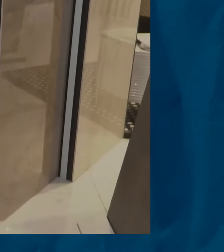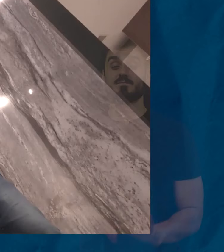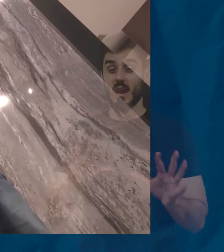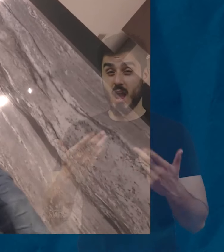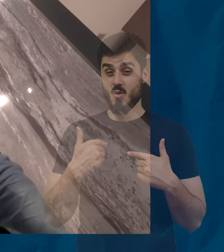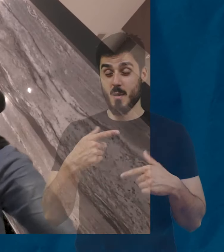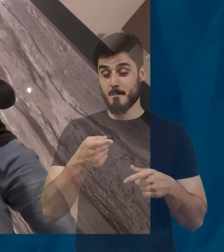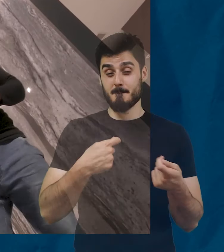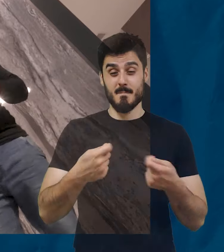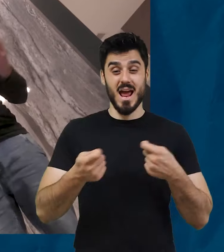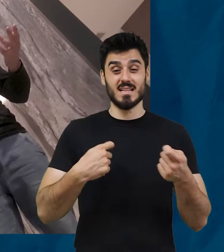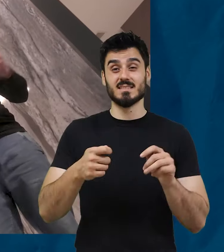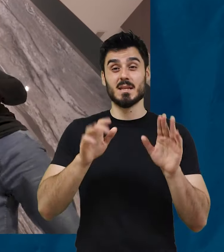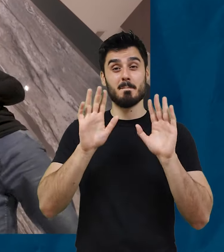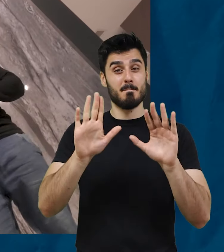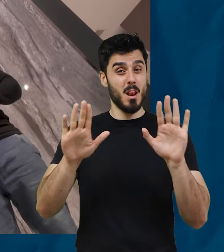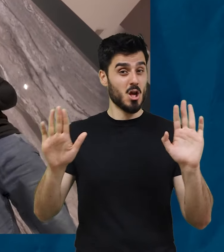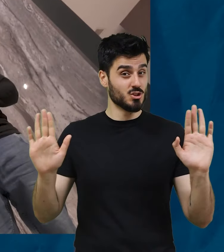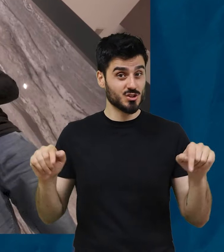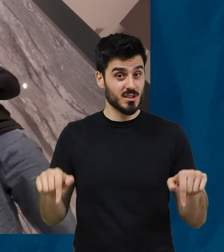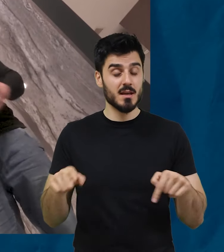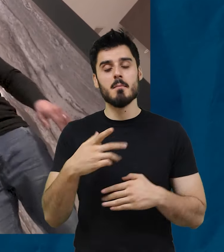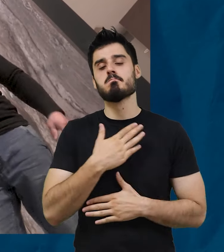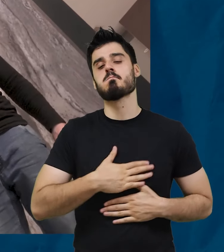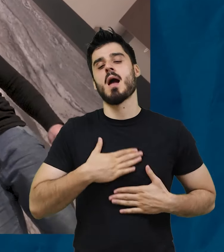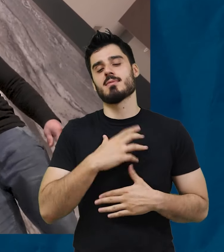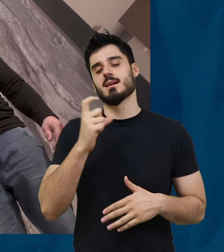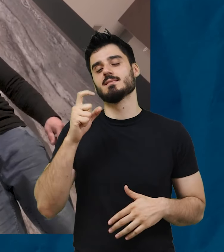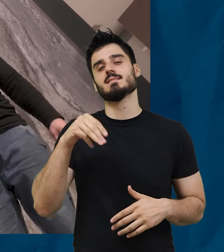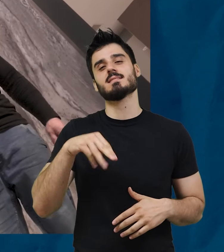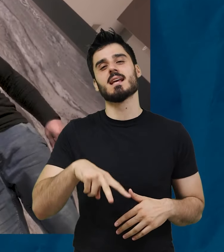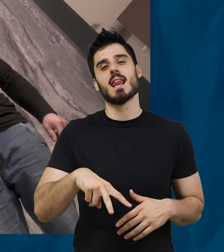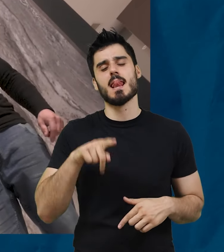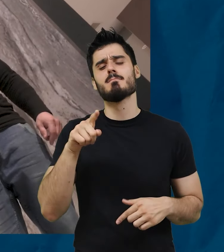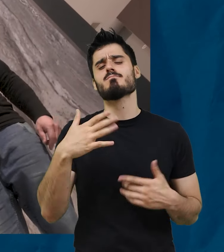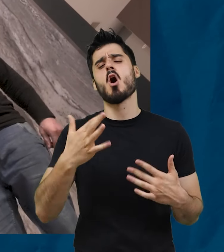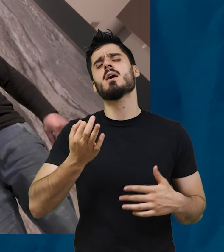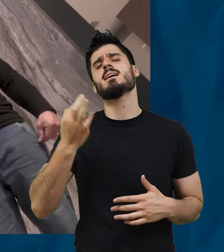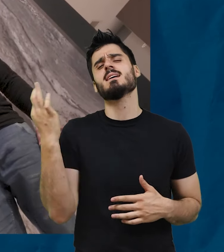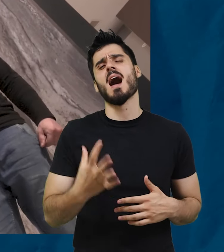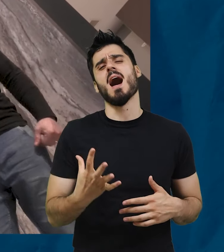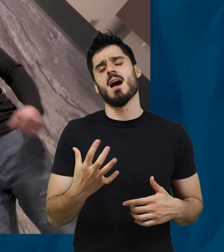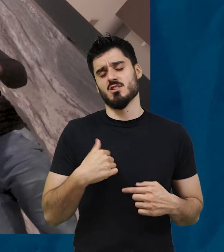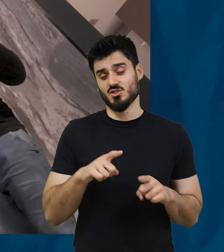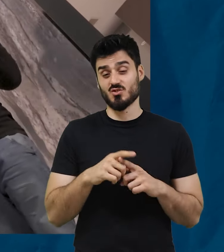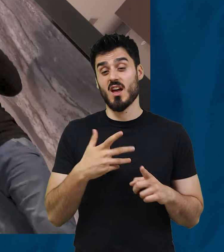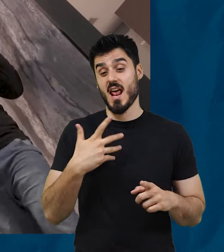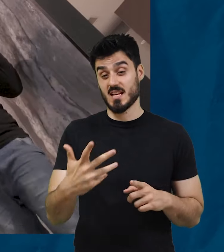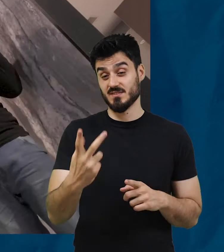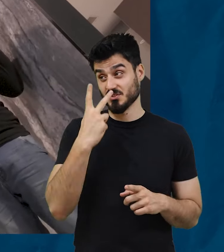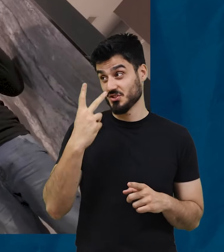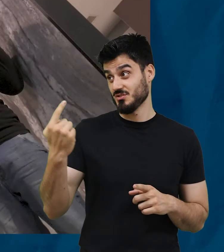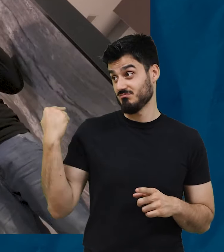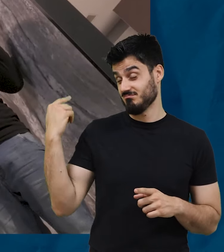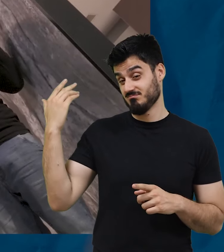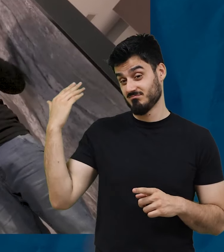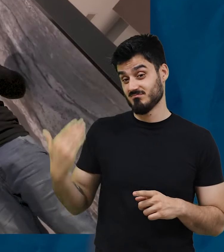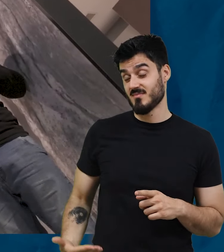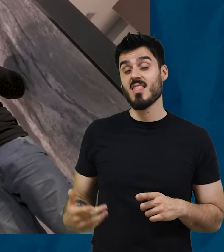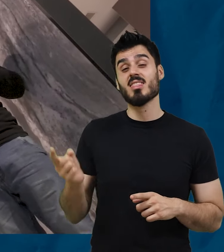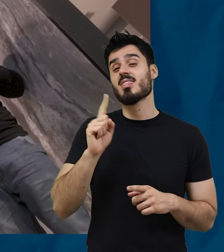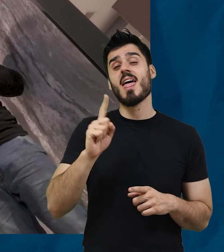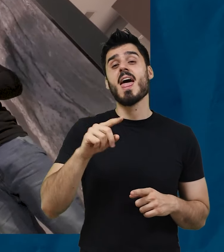Щом съм в магазин за плочки, значи съм в баня Стил. Виждате ли тази плочка? Много е яка и на мен ми харесва. А виждате ли това зад мен? Това